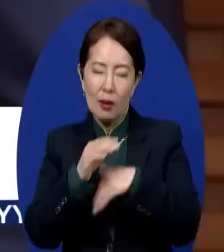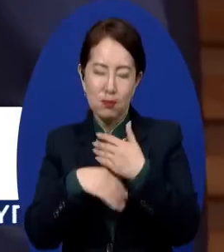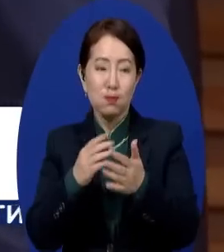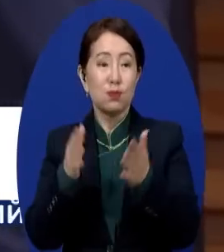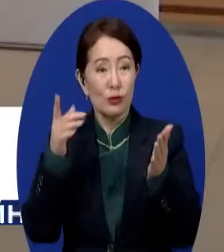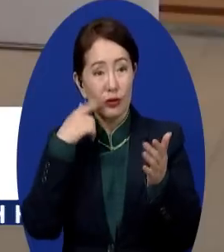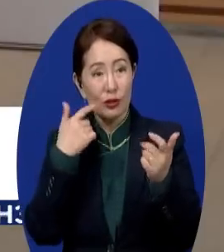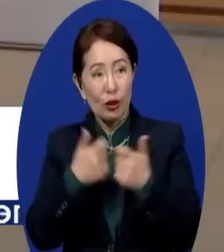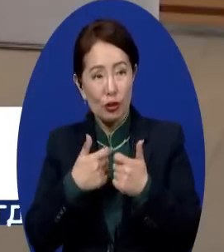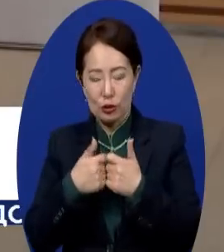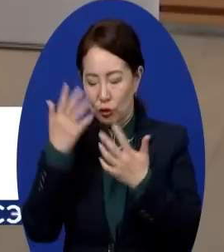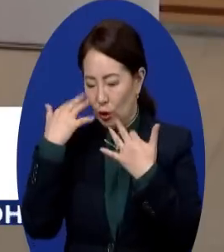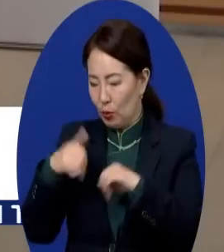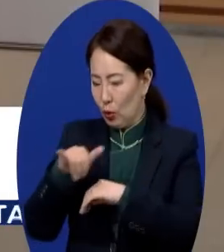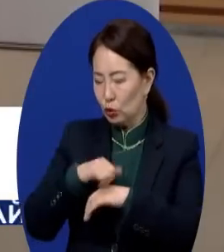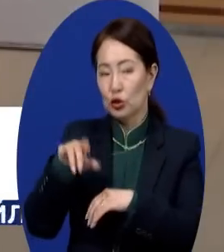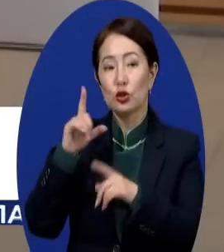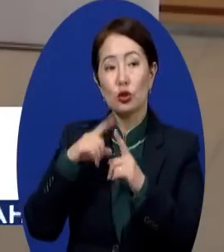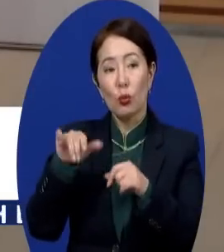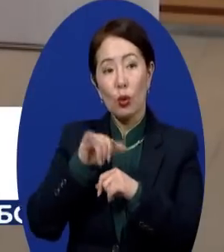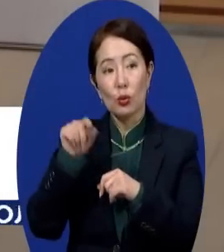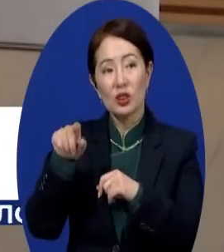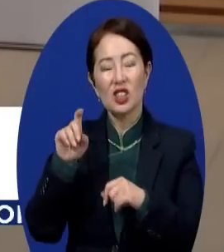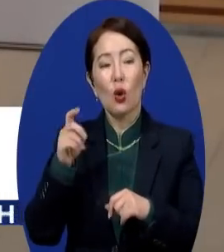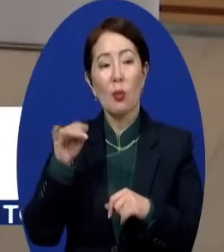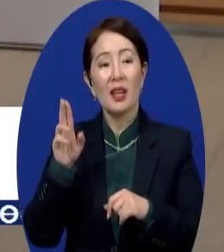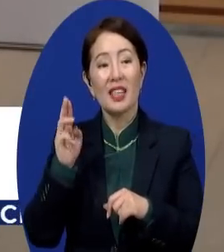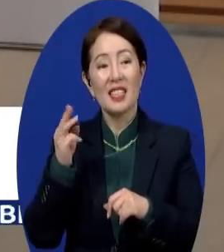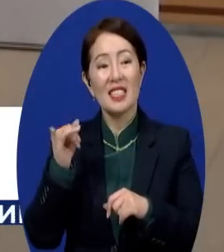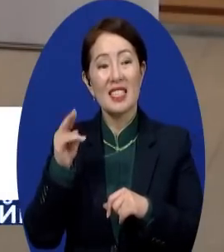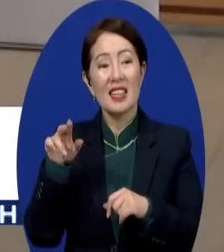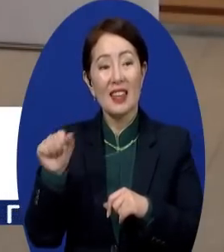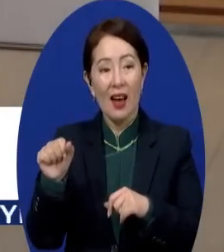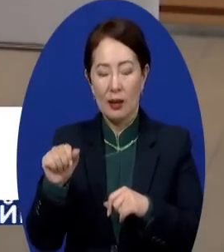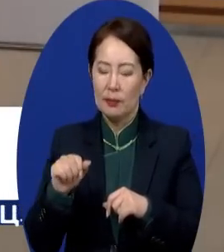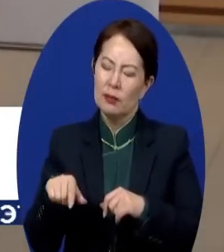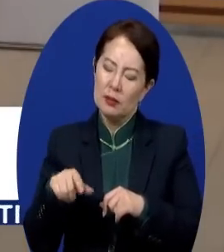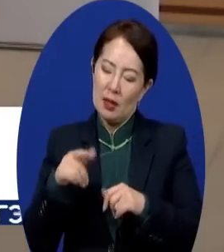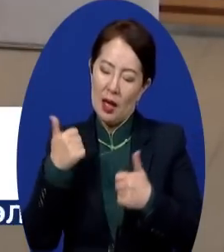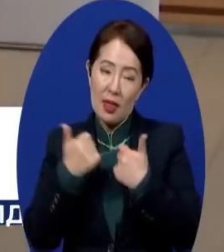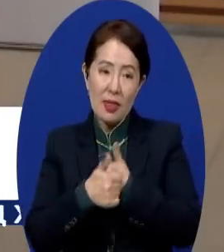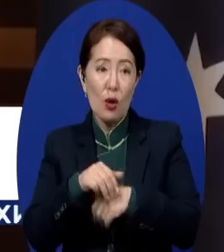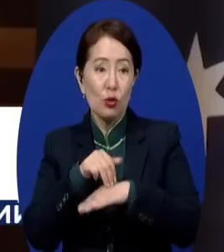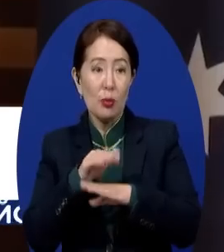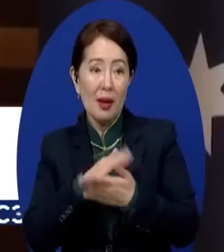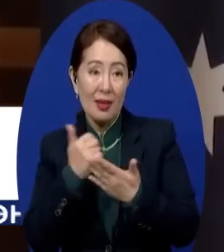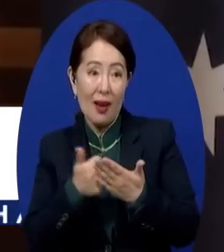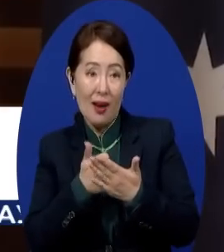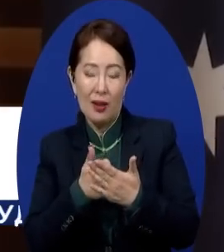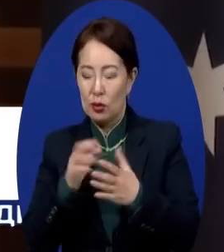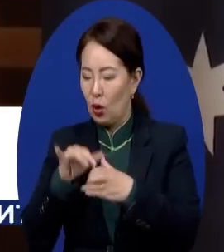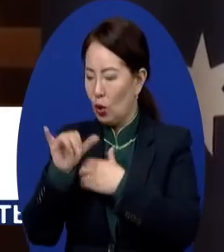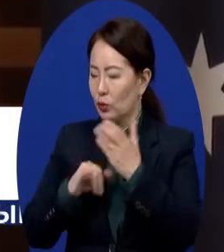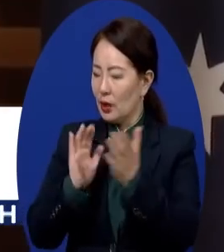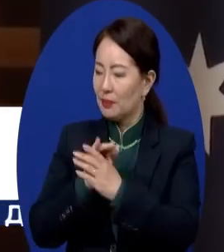За зохион байгуулагч орон Японы улсын ерөнхий сайд Фумио Кишида сүүлийн үед болж байгаа үйл явдлууд инх тайван тогтвортой байдлыг хадгалахад олон улсын хамтын